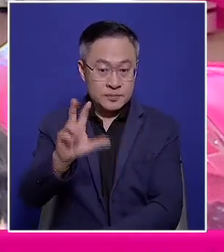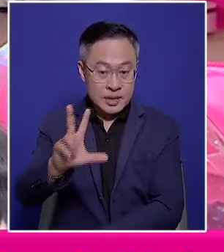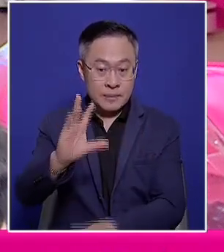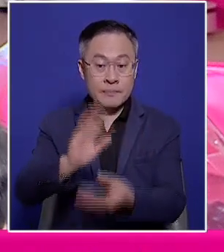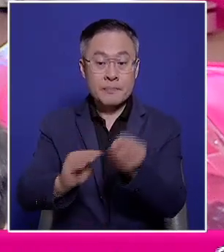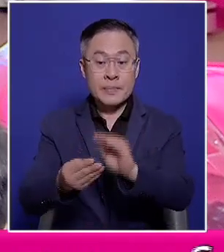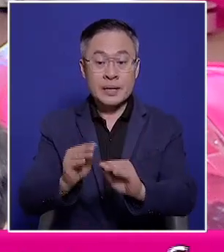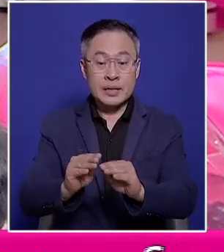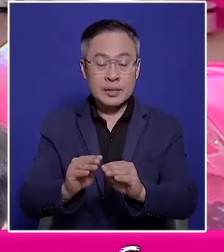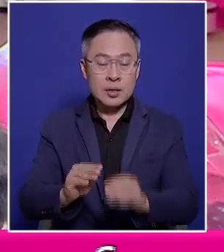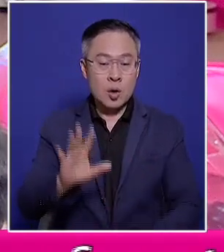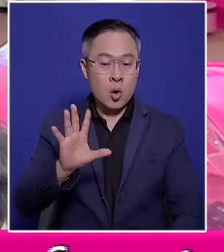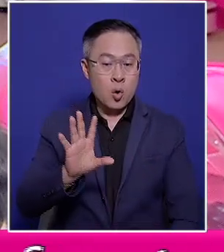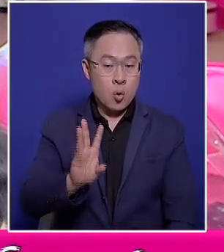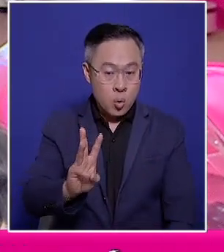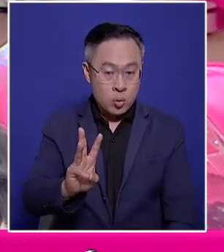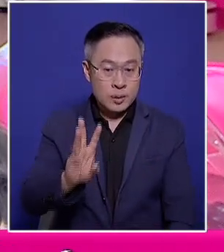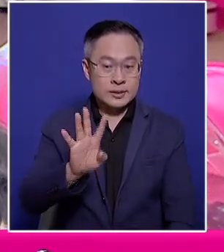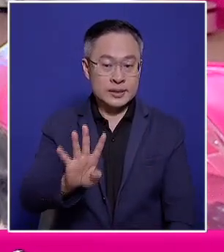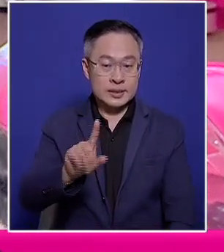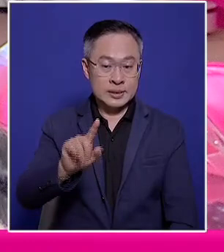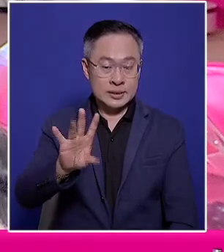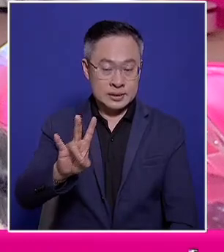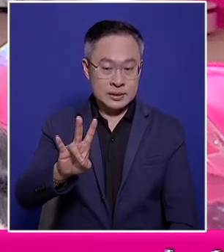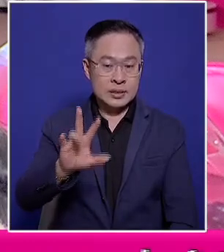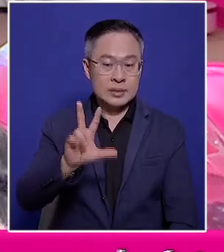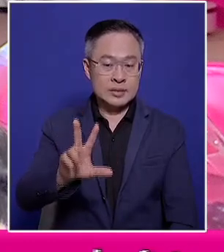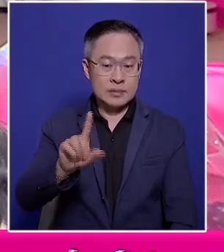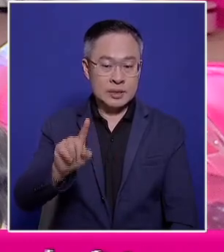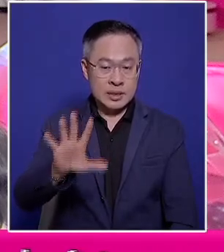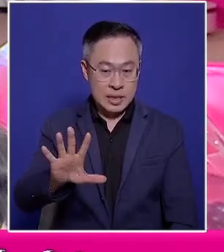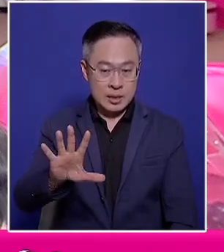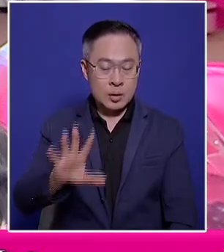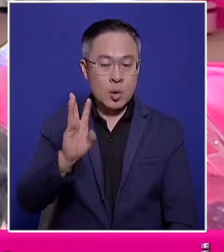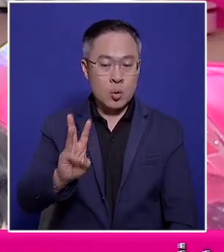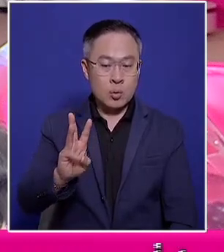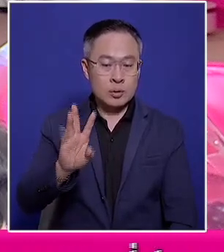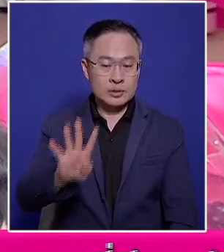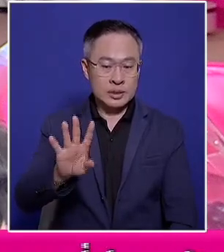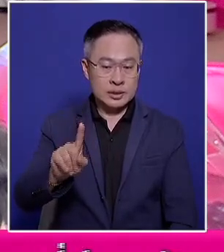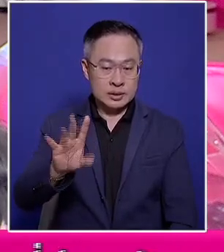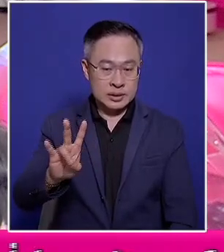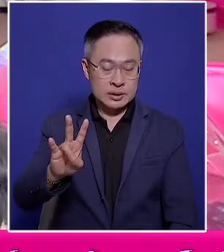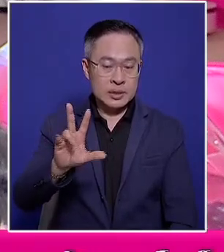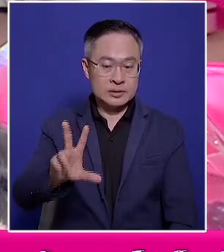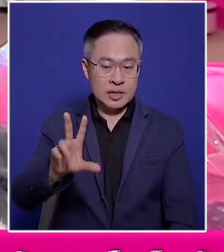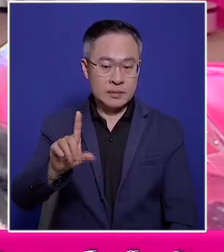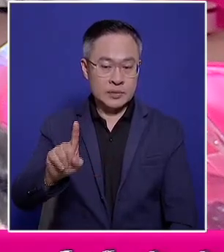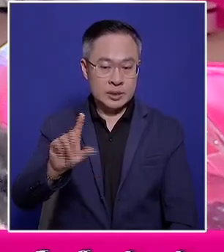เลขที่ออก6 417 315 6